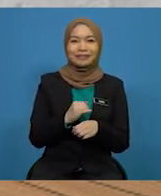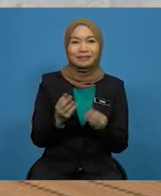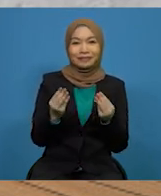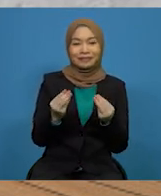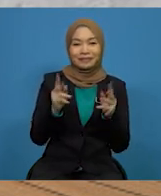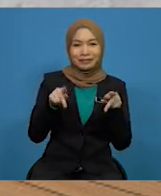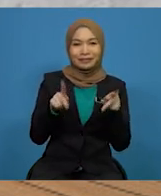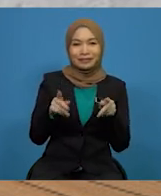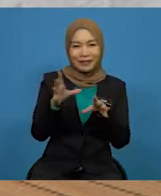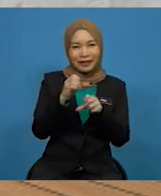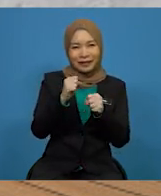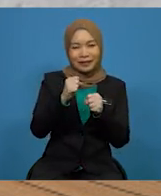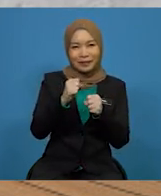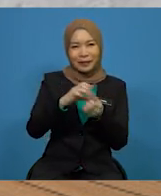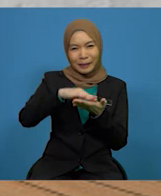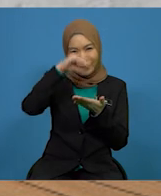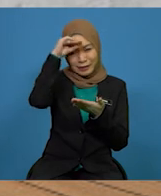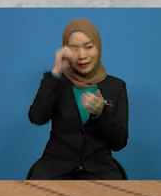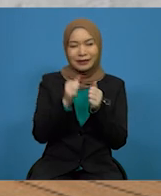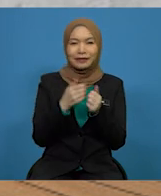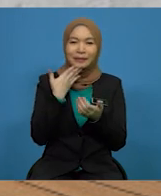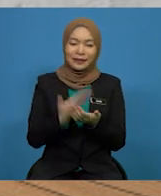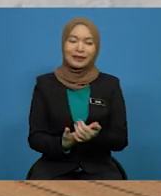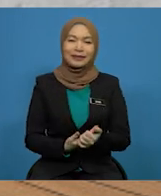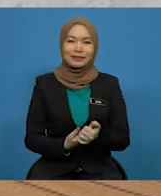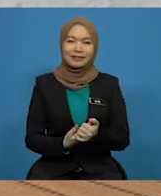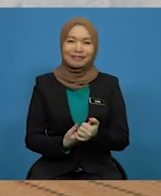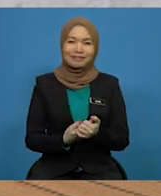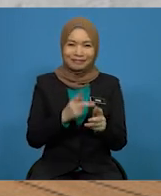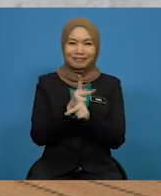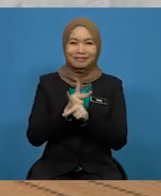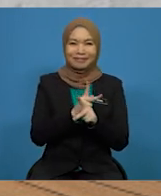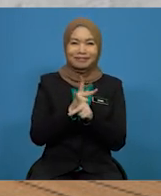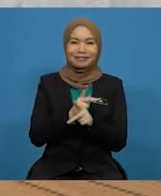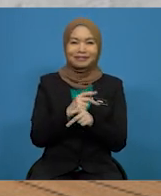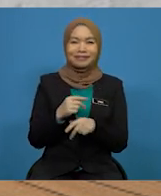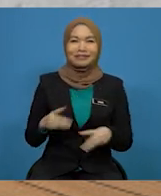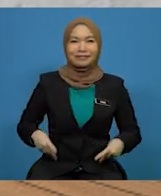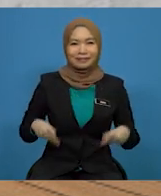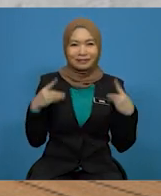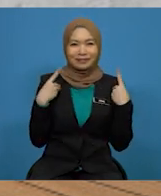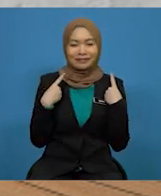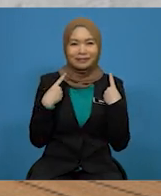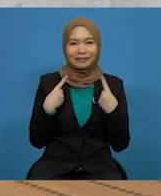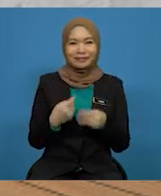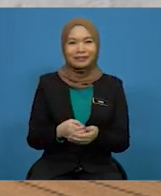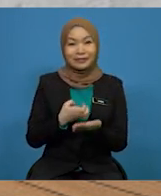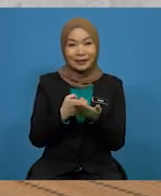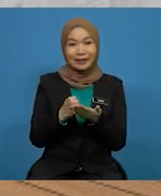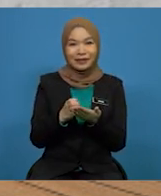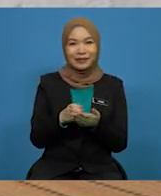yang bermanfaat dalam sesi pembelajaran itu tadi. Jaga diri mantapkan mentaliti.